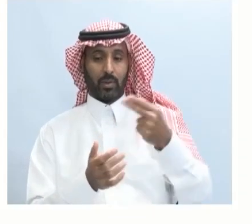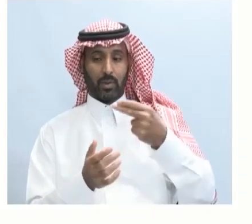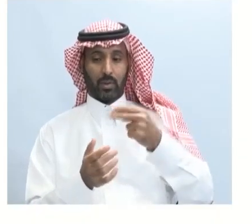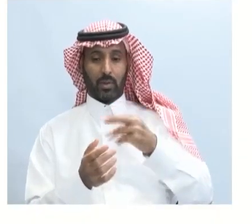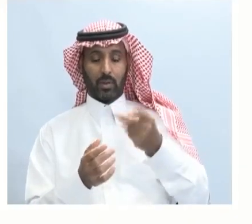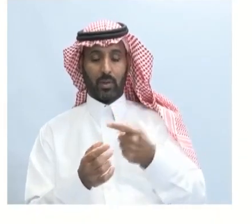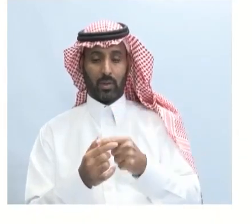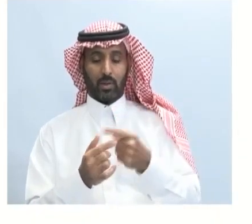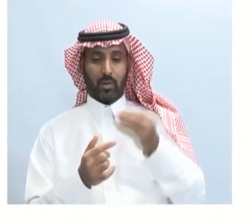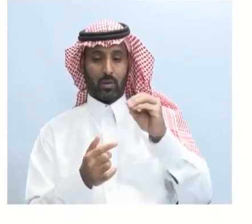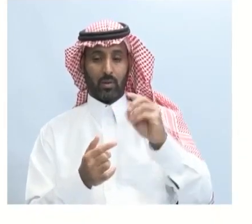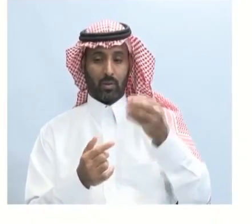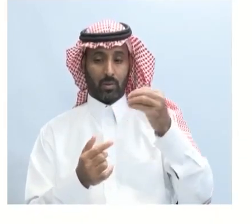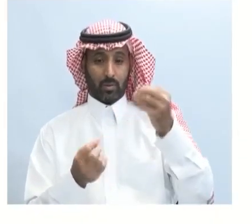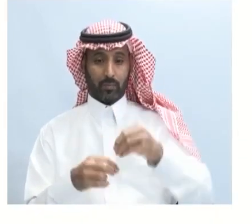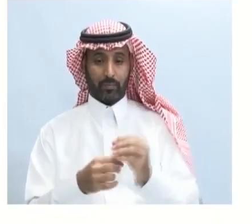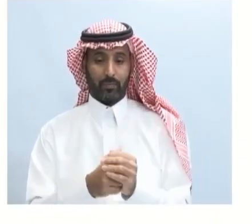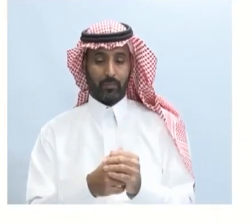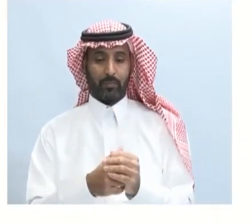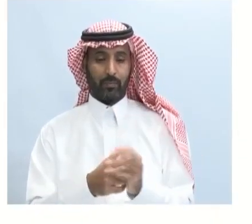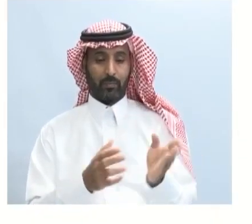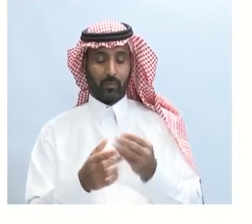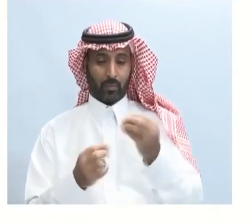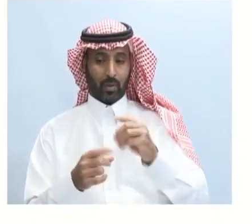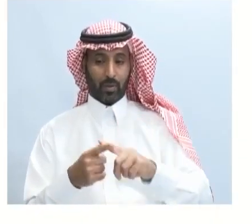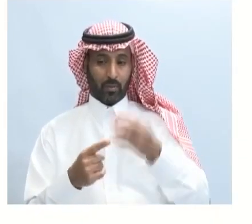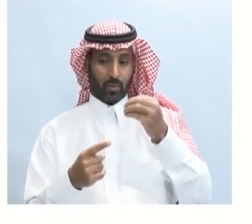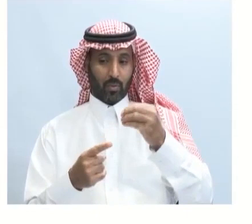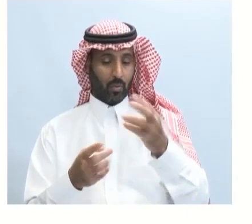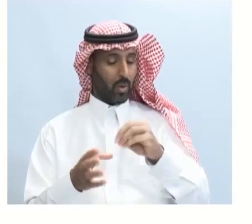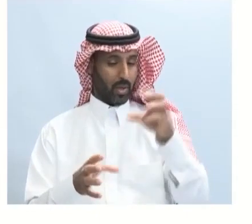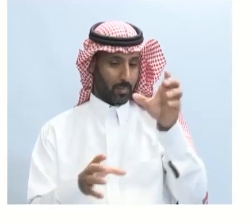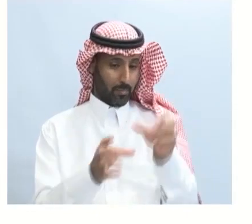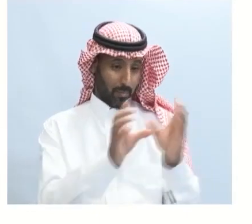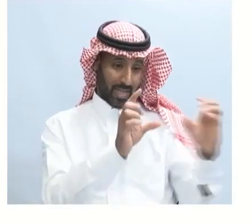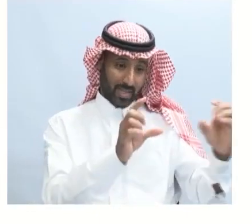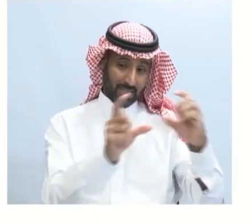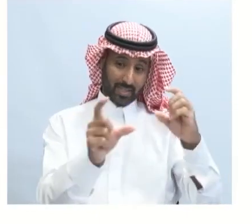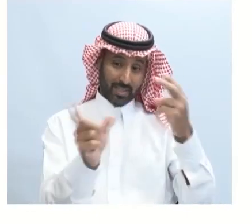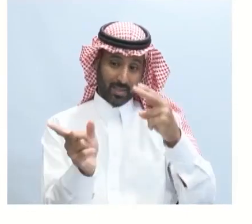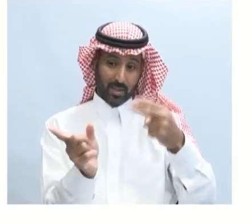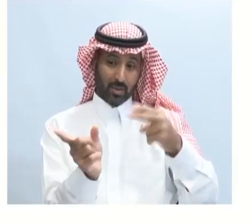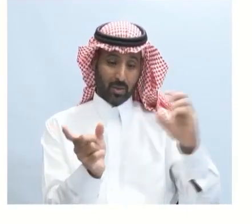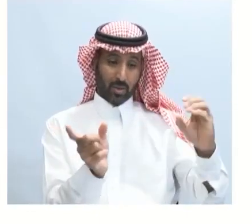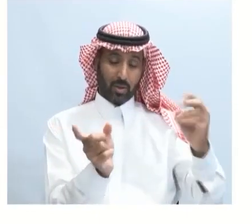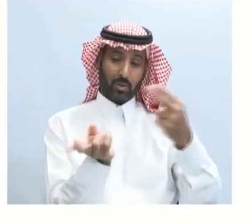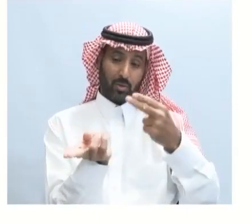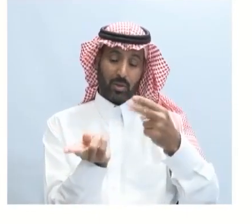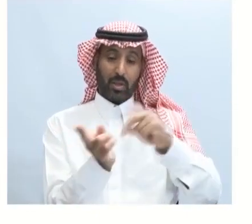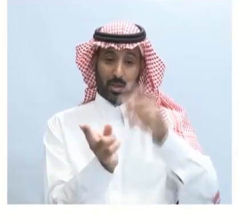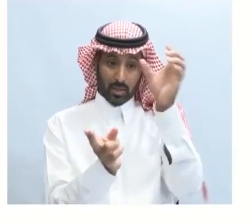ساضيف اللي هو اكسجين الان انظر الاكسجين اين سيدخل بين الكربون